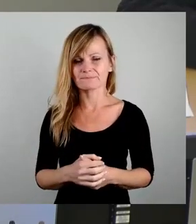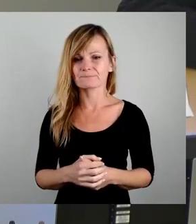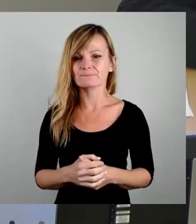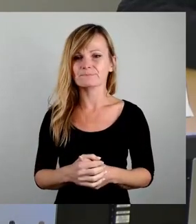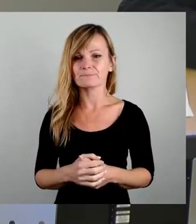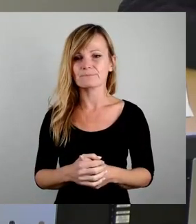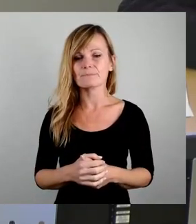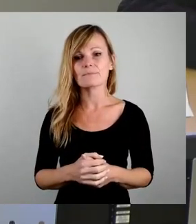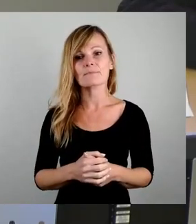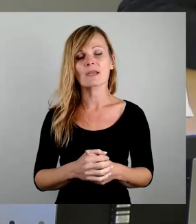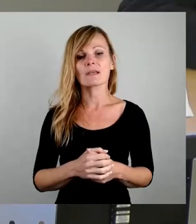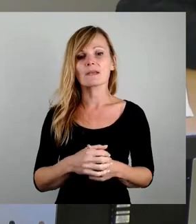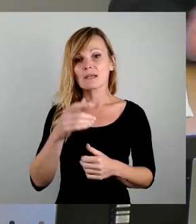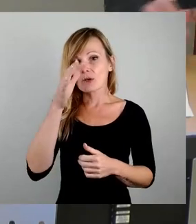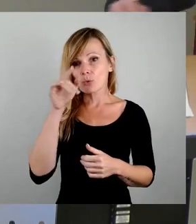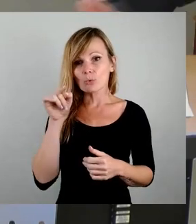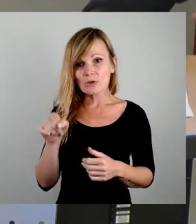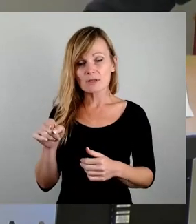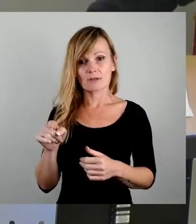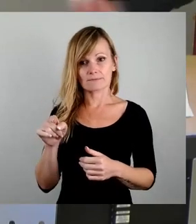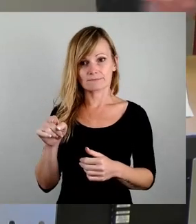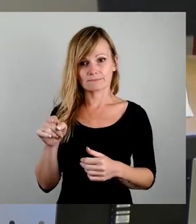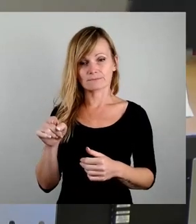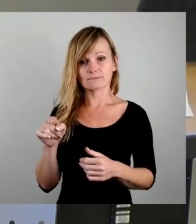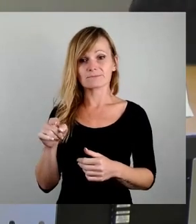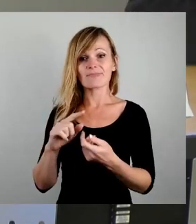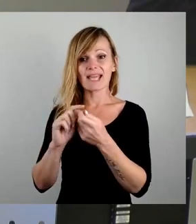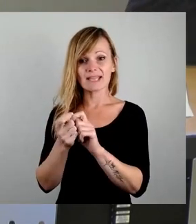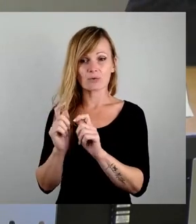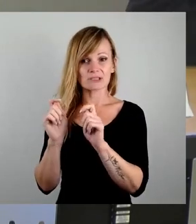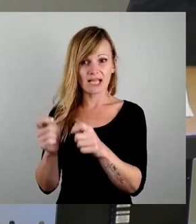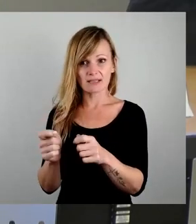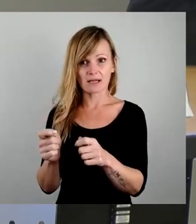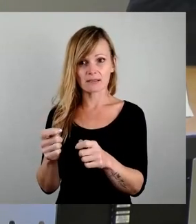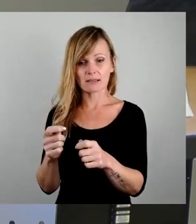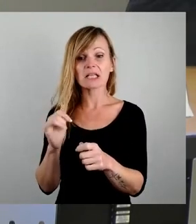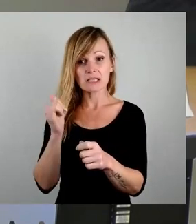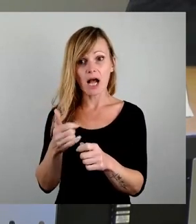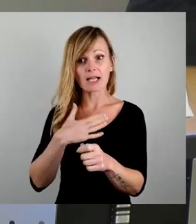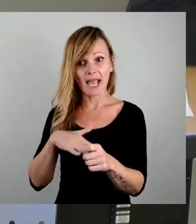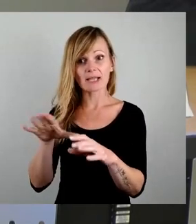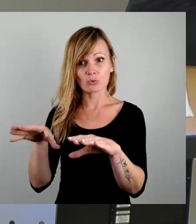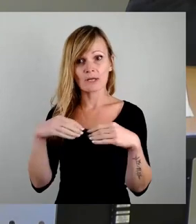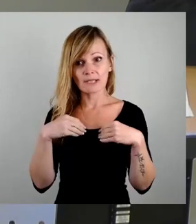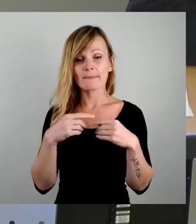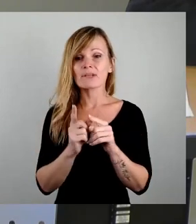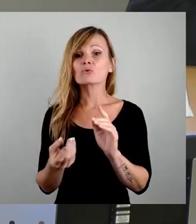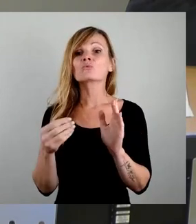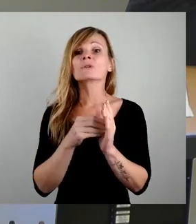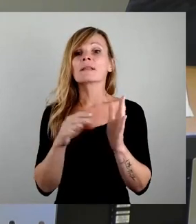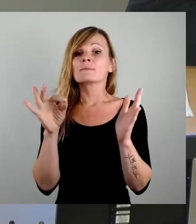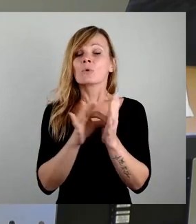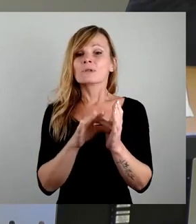Bei dem grünen Änderungsantrag, dort würde ich sagen, ich würde ihn gern übernehmen als zusätzlichen Punkt. Also wir sind gern bereit, den